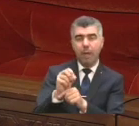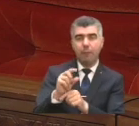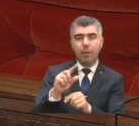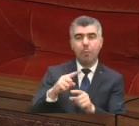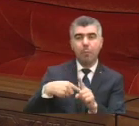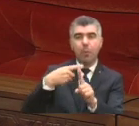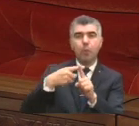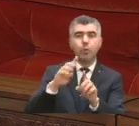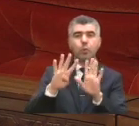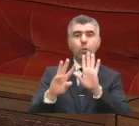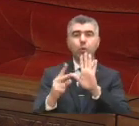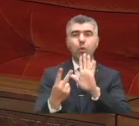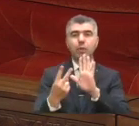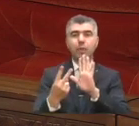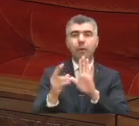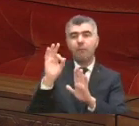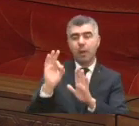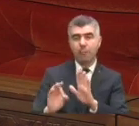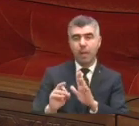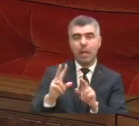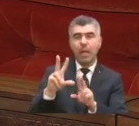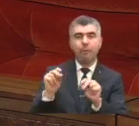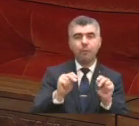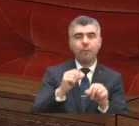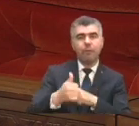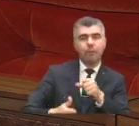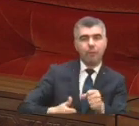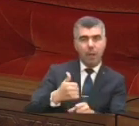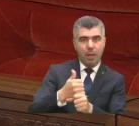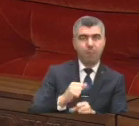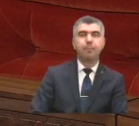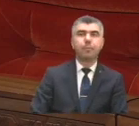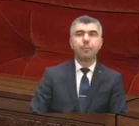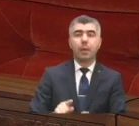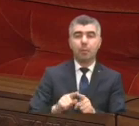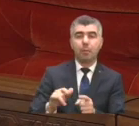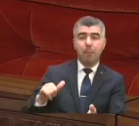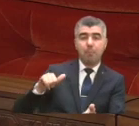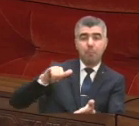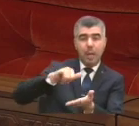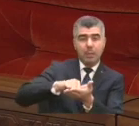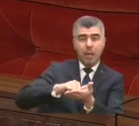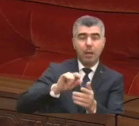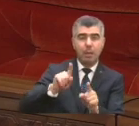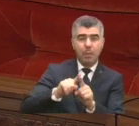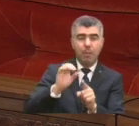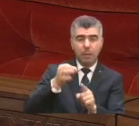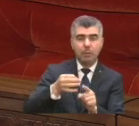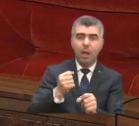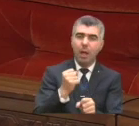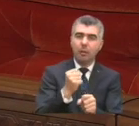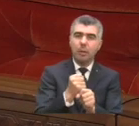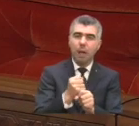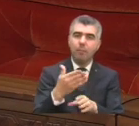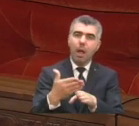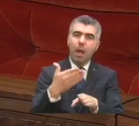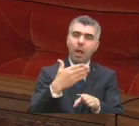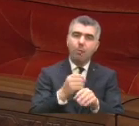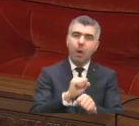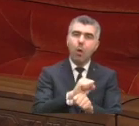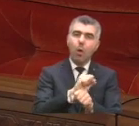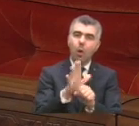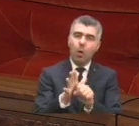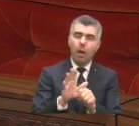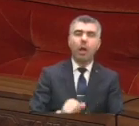29% مقارنة مع نفس الفترة من السنة الماضية، الشيء اللي جعل هذا المطار يسترجع النشاط ديالو قبل الجائحة.